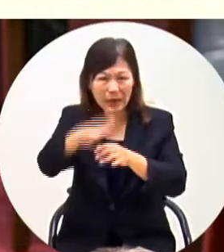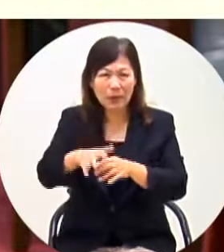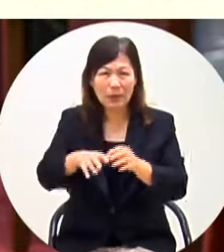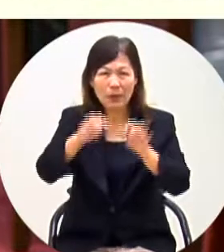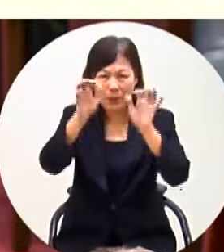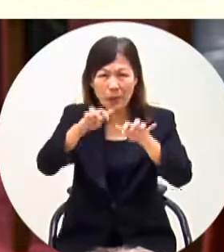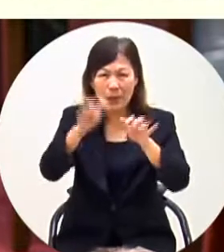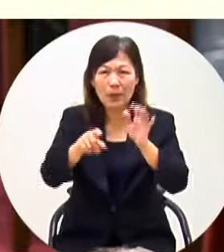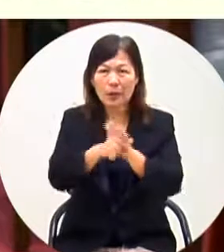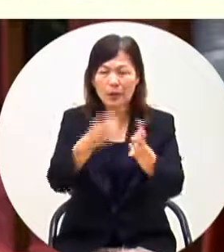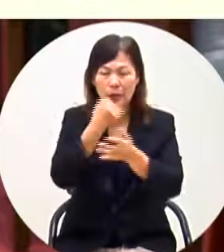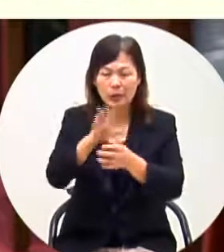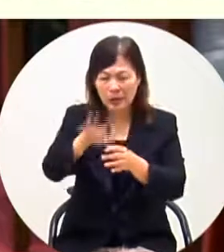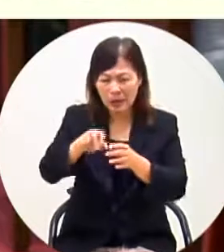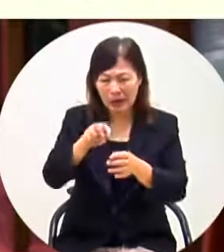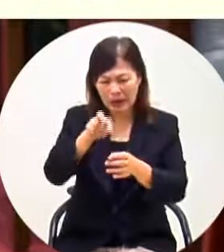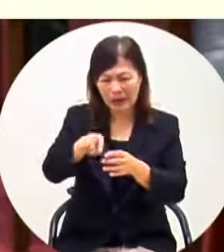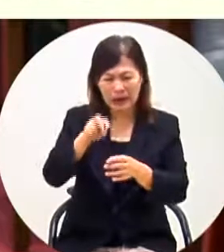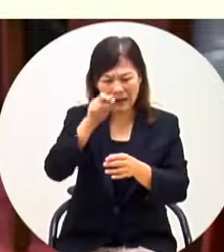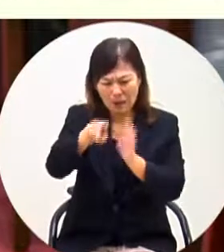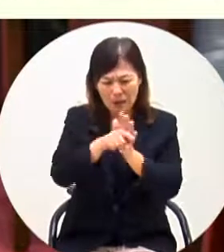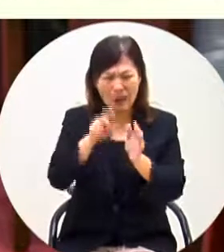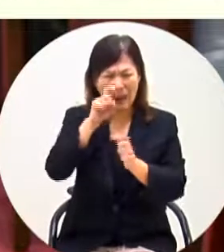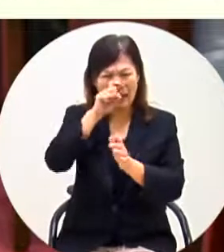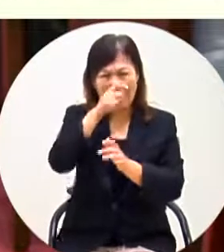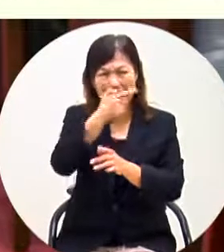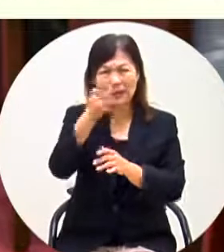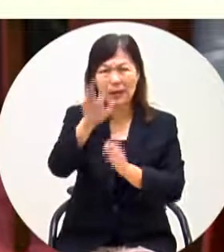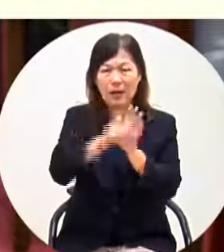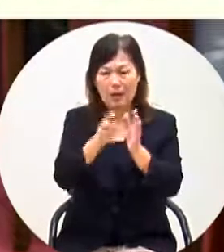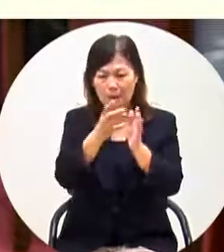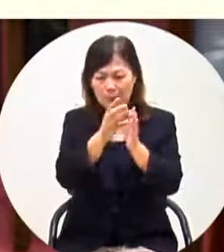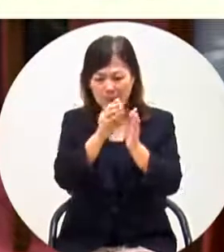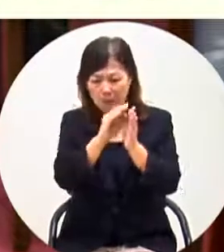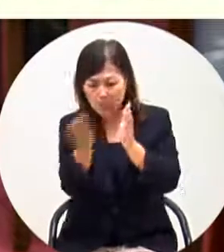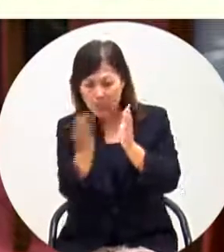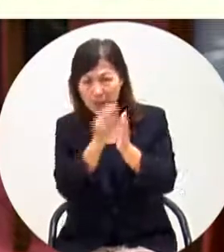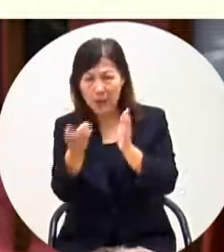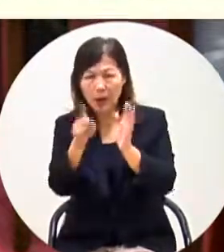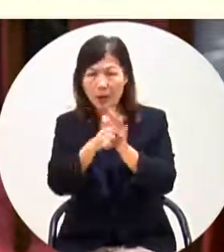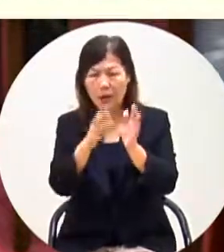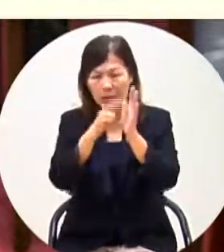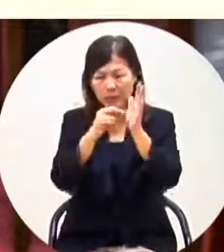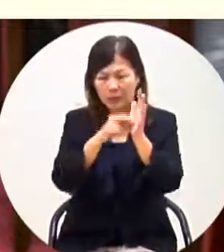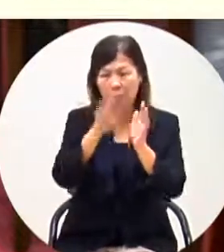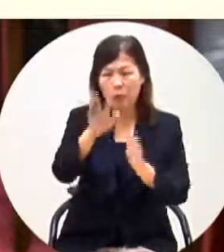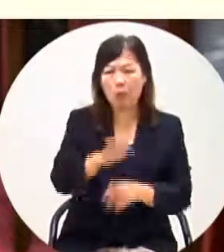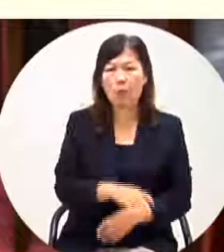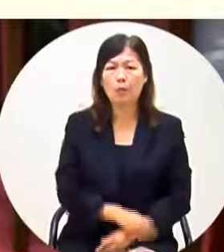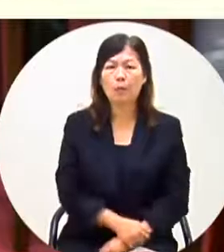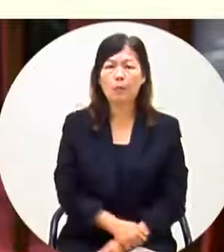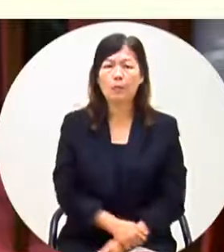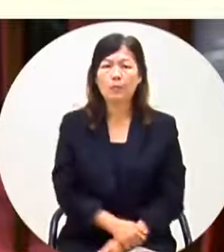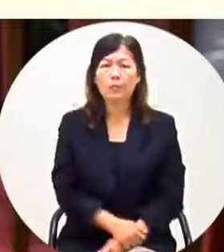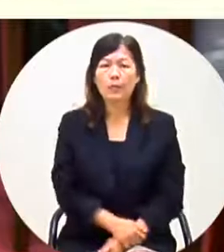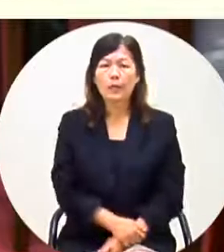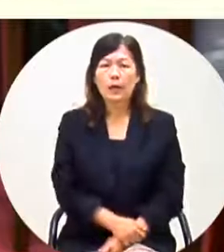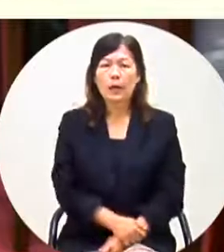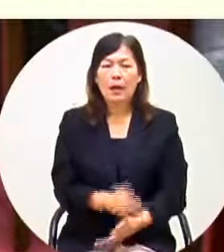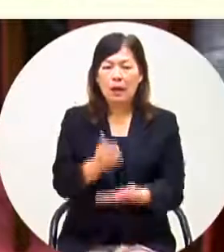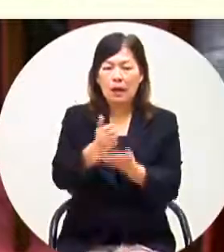个地方都已经脱离了，脱离我们的这个解说牌了。好，来，市长请教一下，市